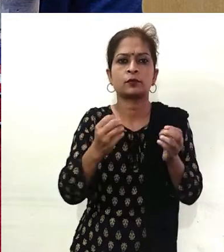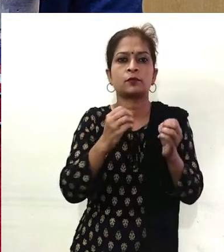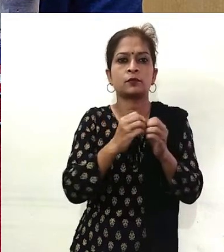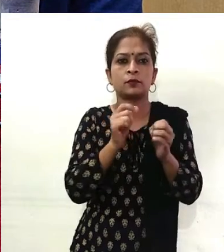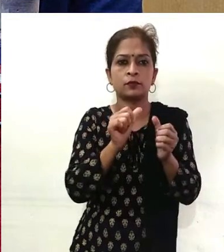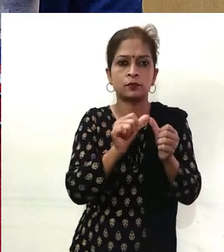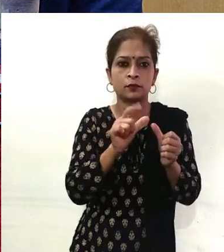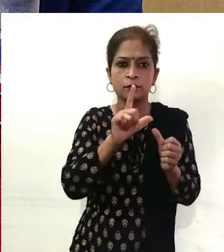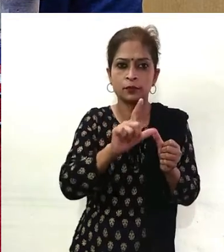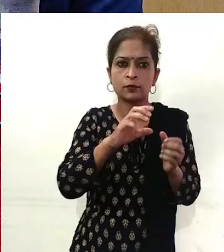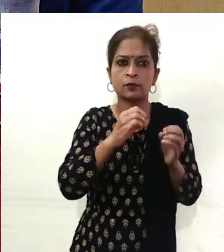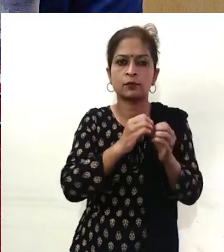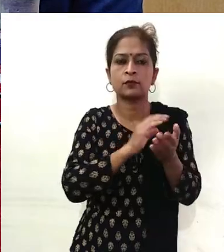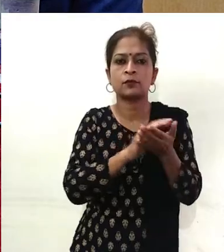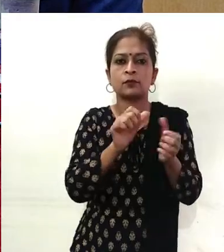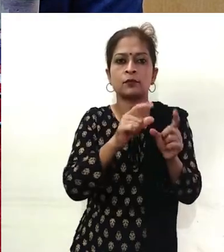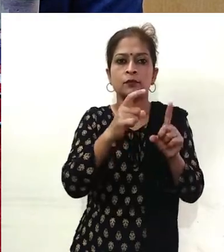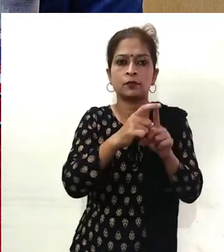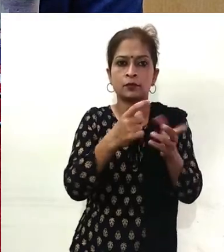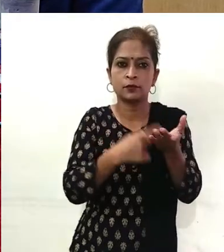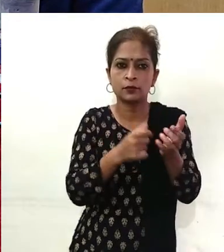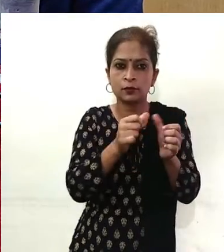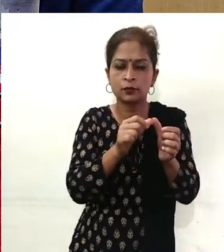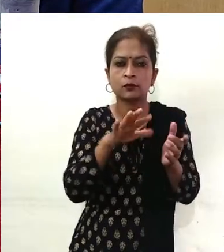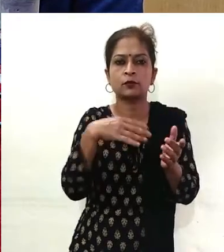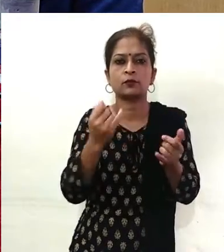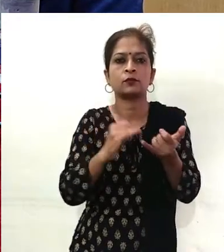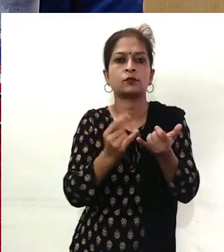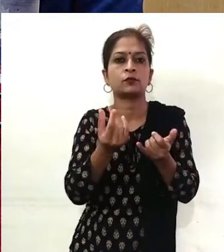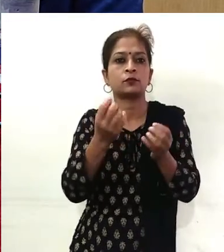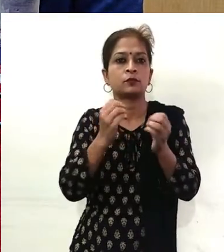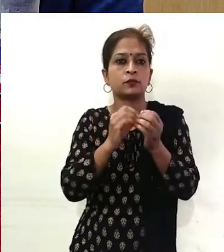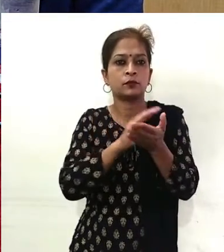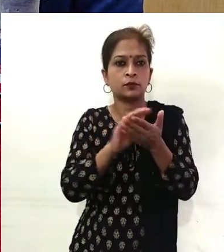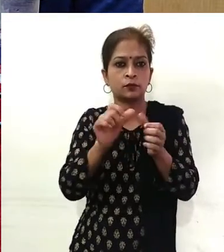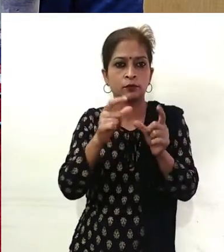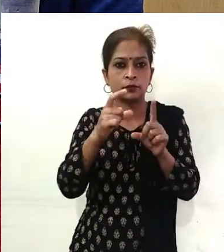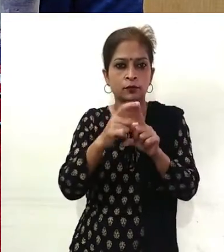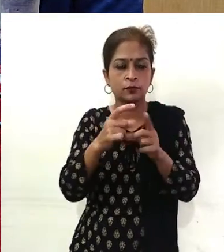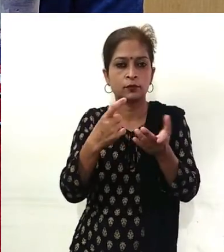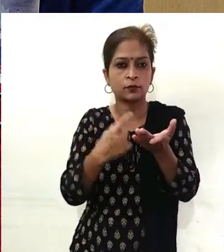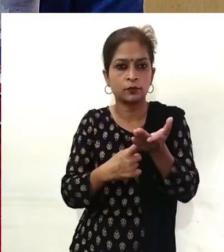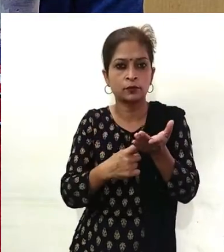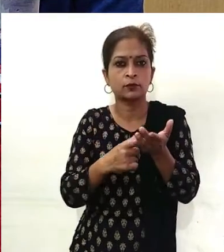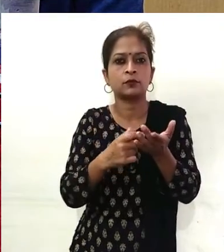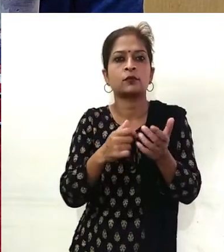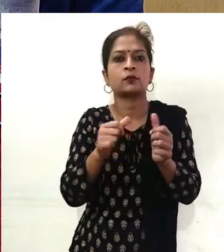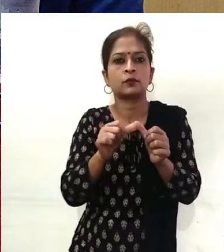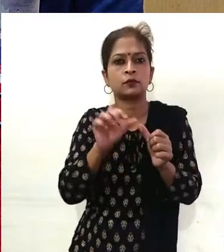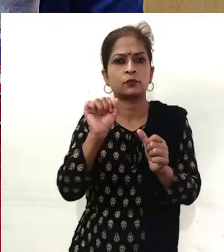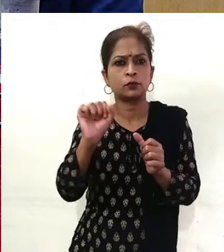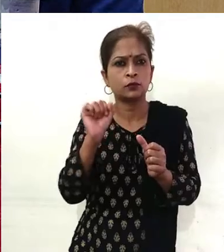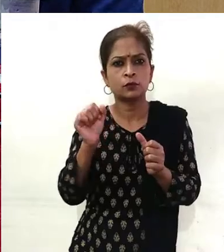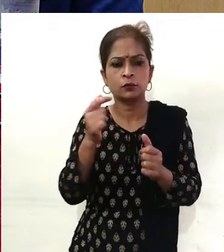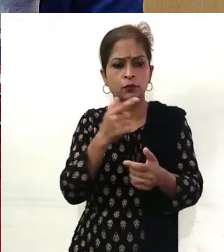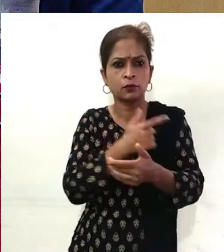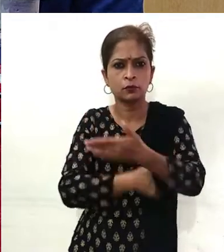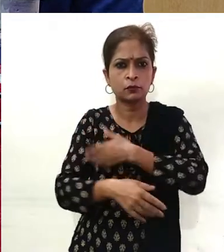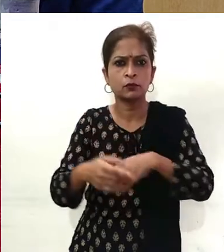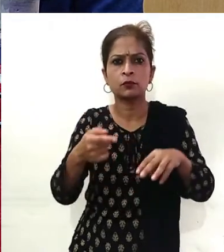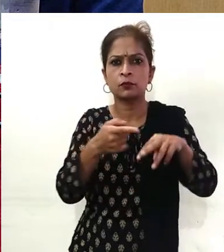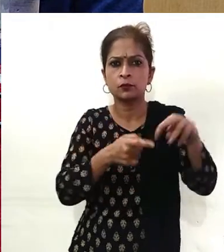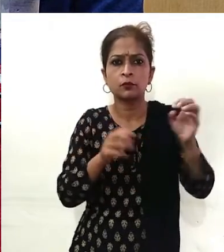बलभद्र सुभद्रा के भी तो हाथ पैर नहीं थे, तो क्या वो बहुदिव्यांग थे? यदि हाँ तो उनकी भी कहानी हमें बताइएगा।